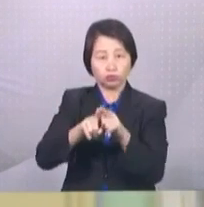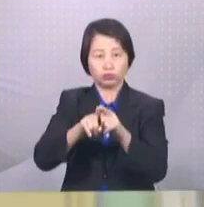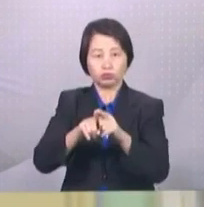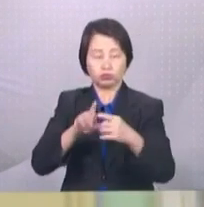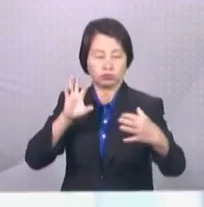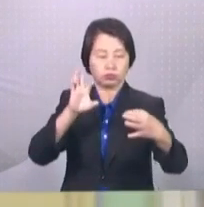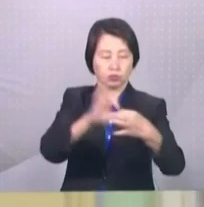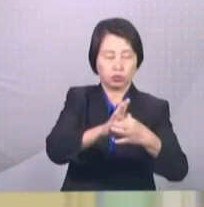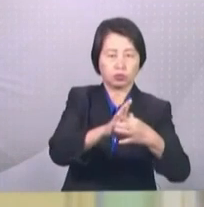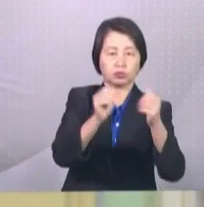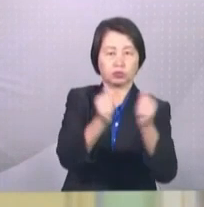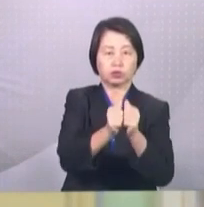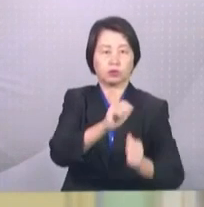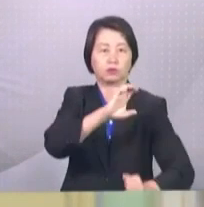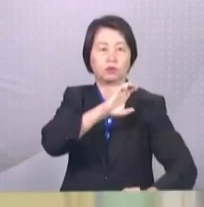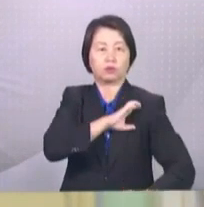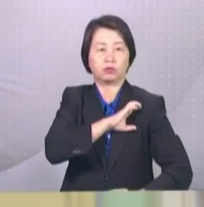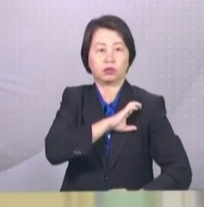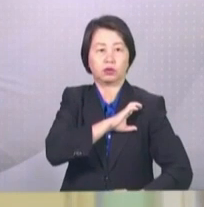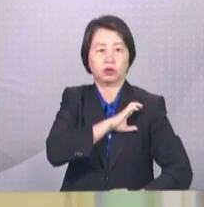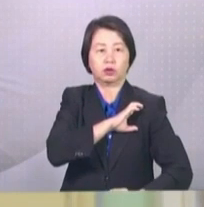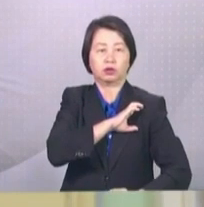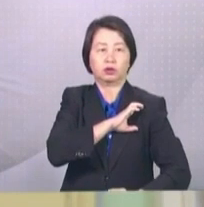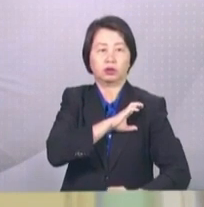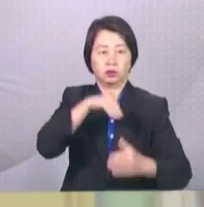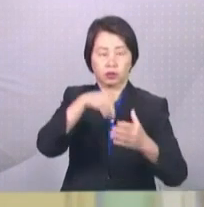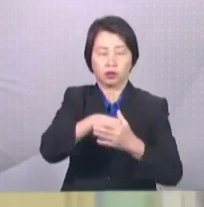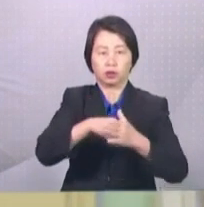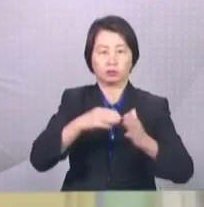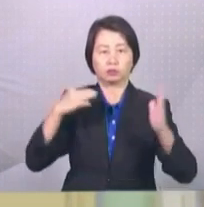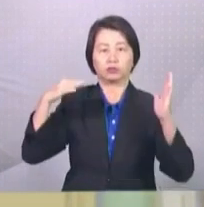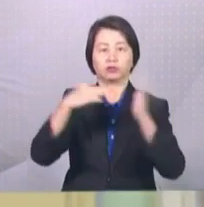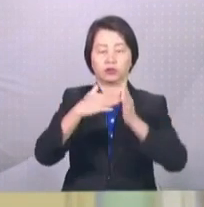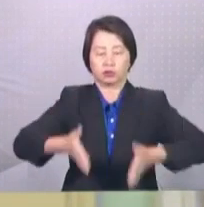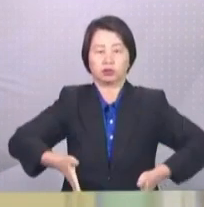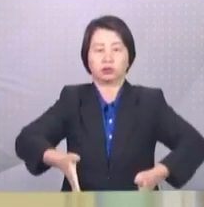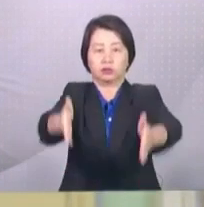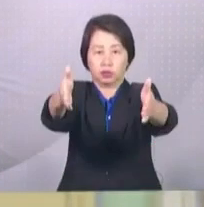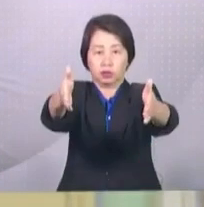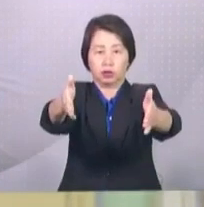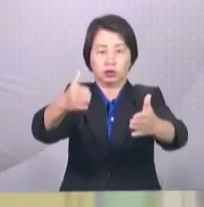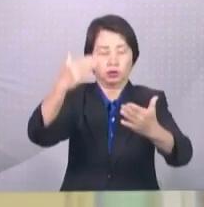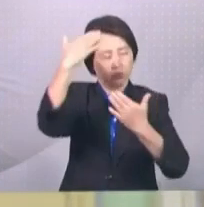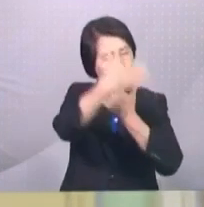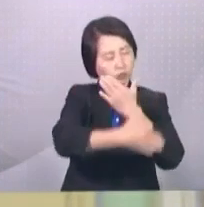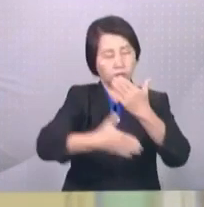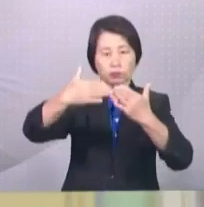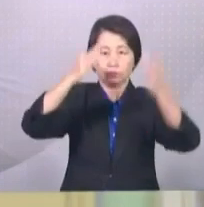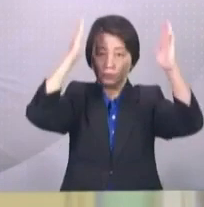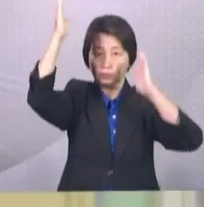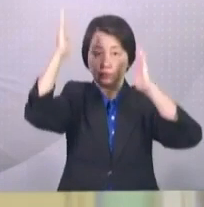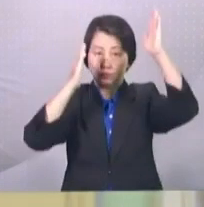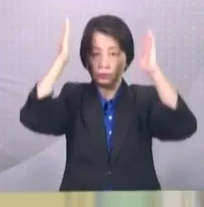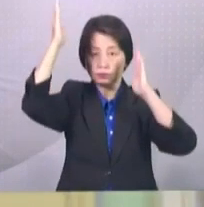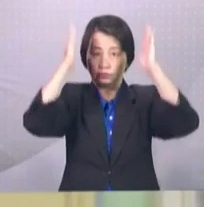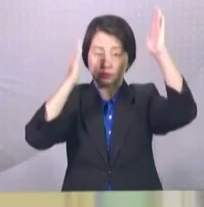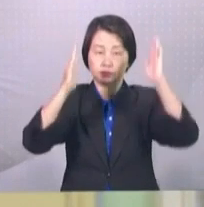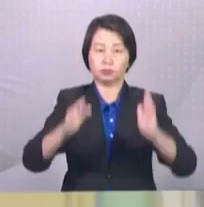bersama-sama dengan pihak polisi di dalam mengadakan Sekaten di seluruh negara